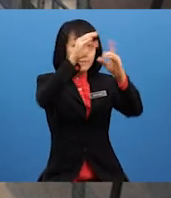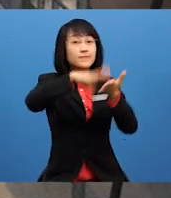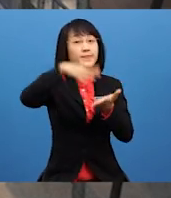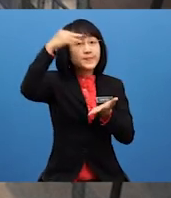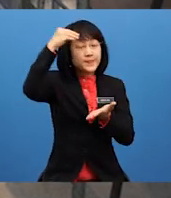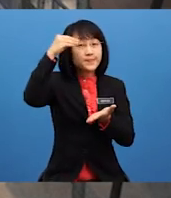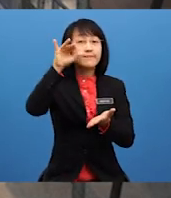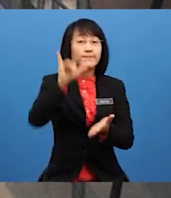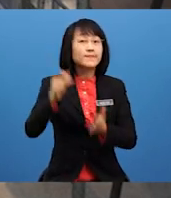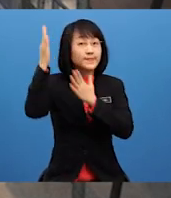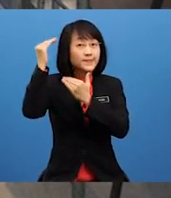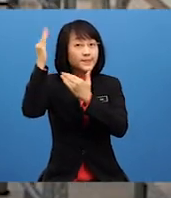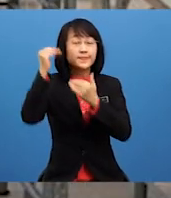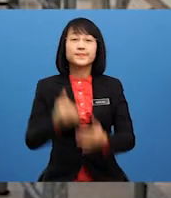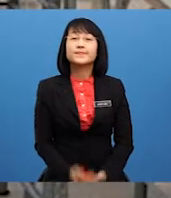yang diharapkan.